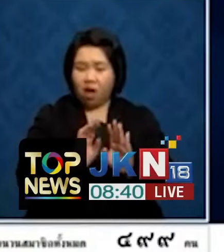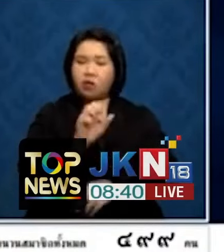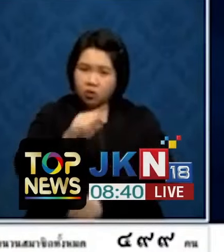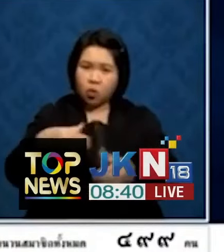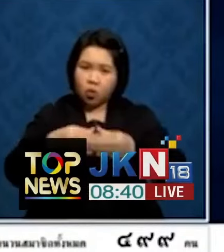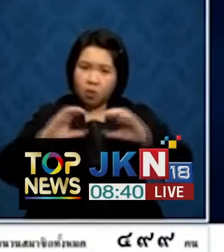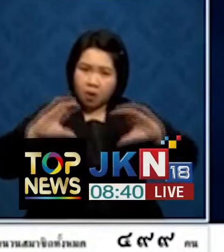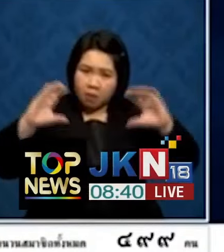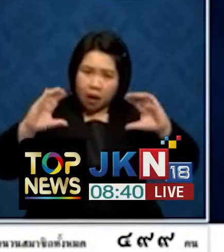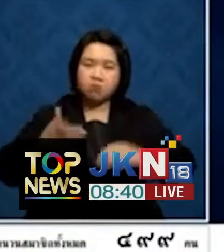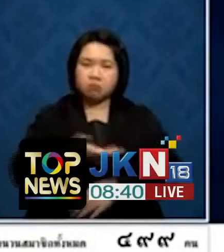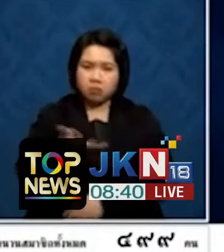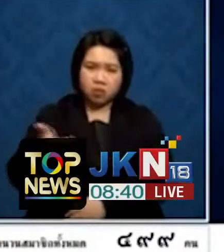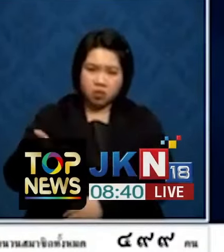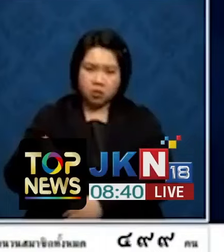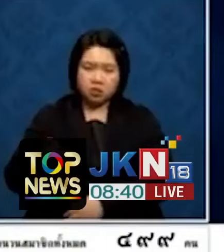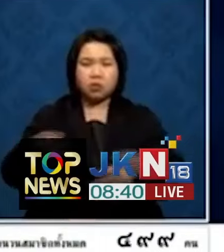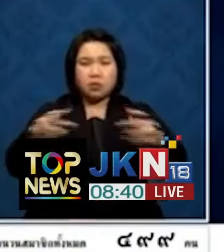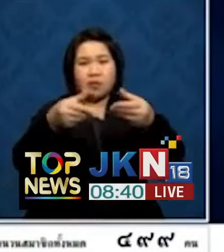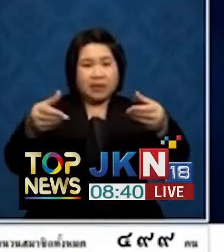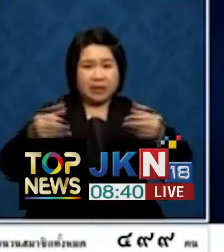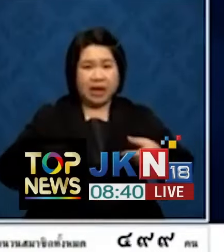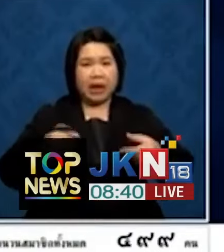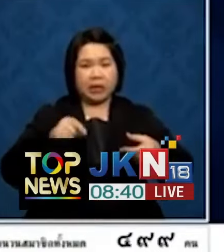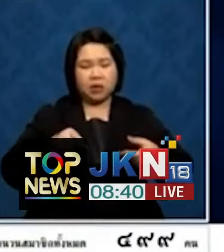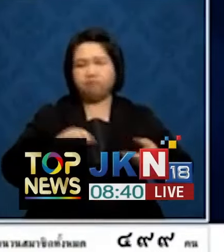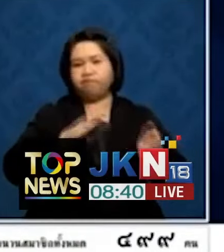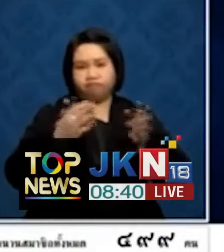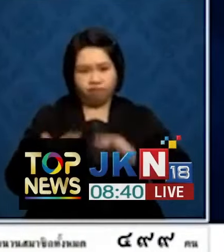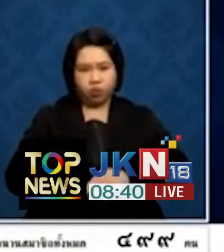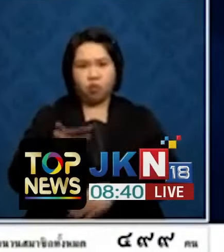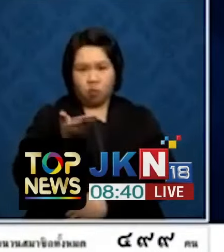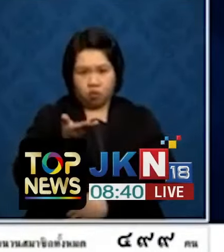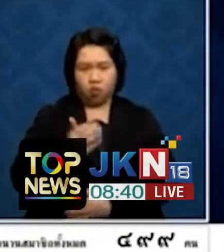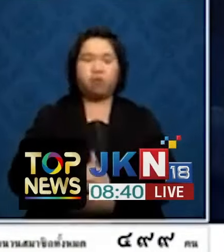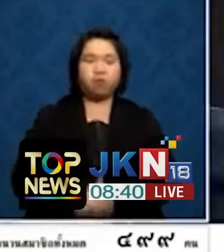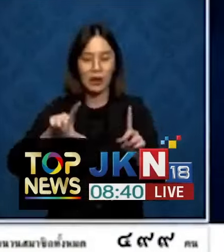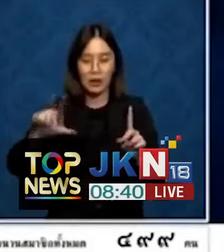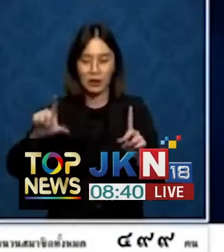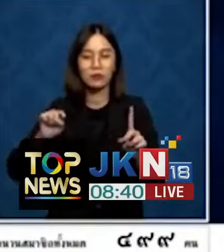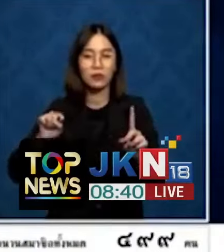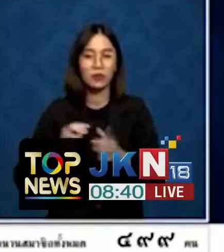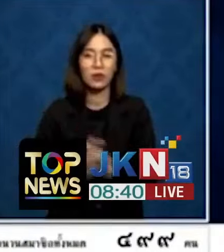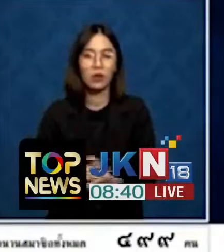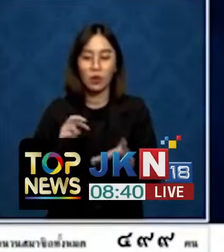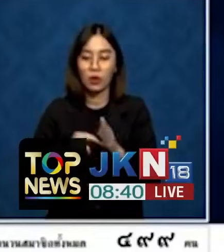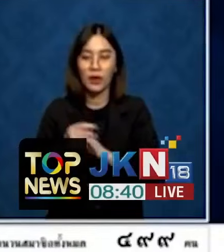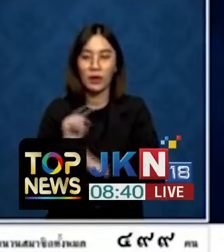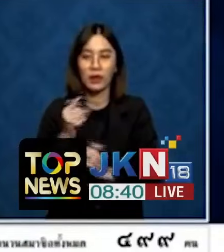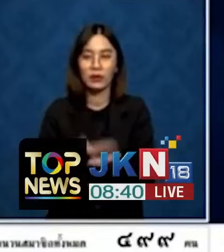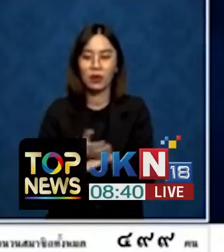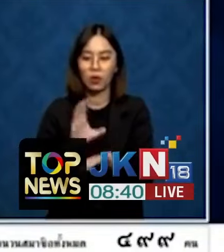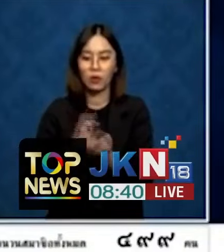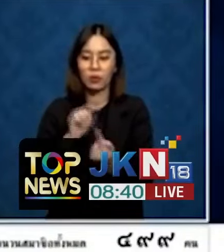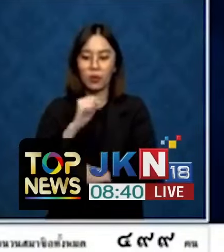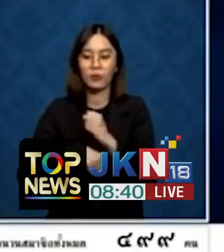ายรัฐบาลช่วยกันคว่ำร่างพระราชบัญญัติรายจ่ายประจำปีฉบับเพิ่มเติมฉบับนี้ค่ะเท่ากับว่างบประมาณ